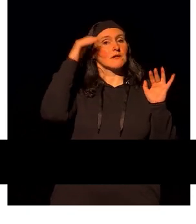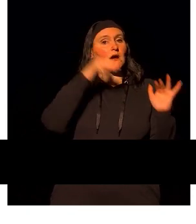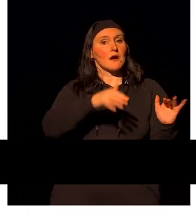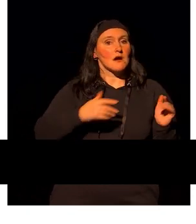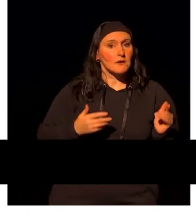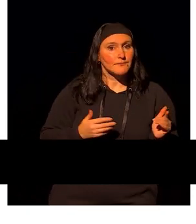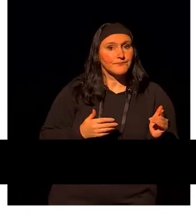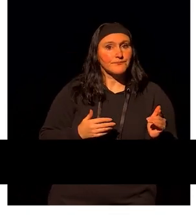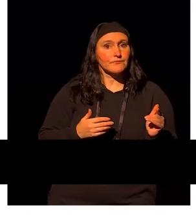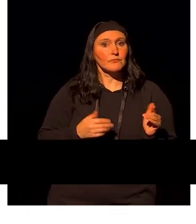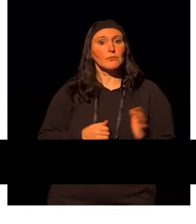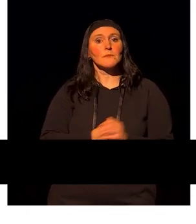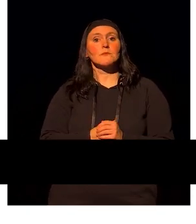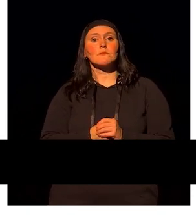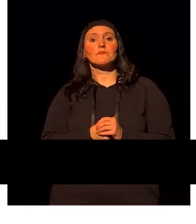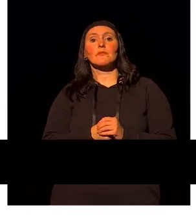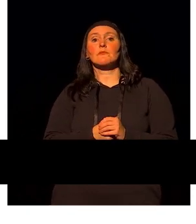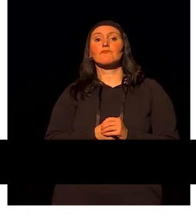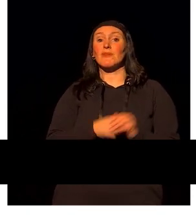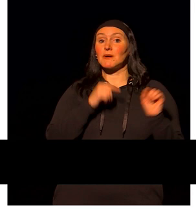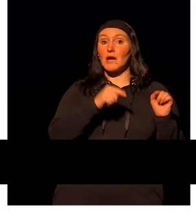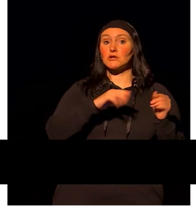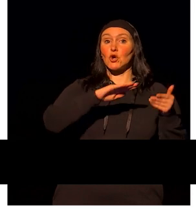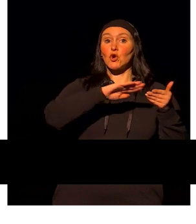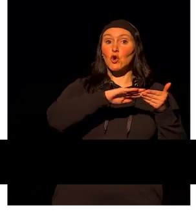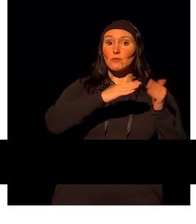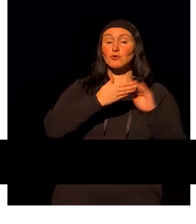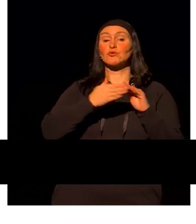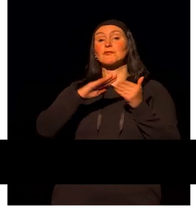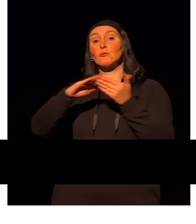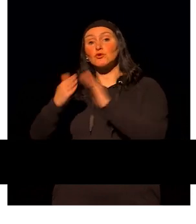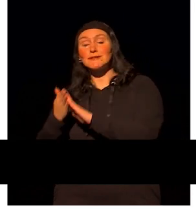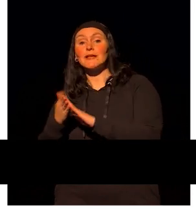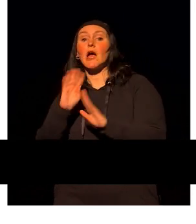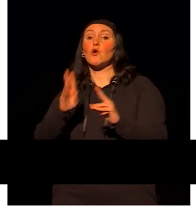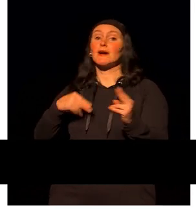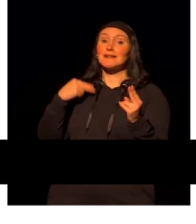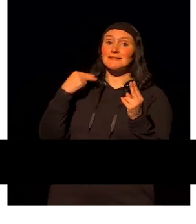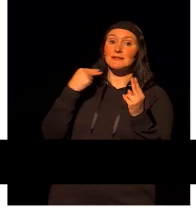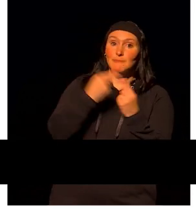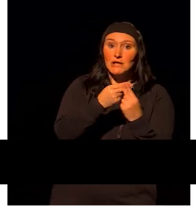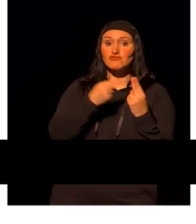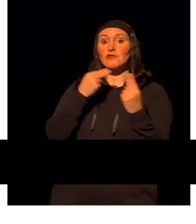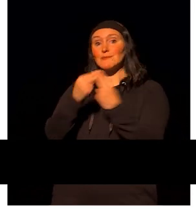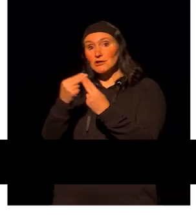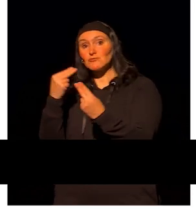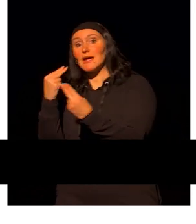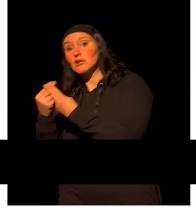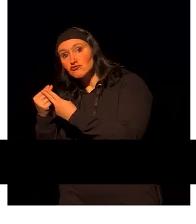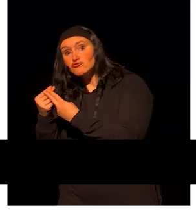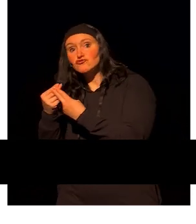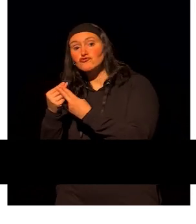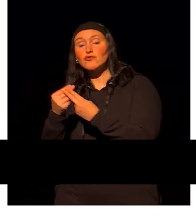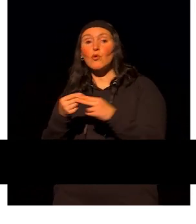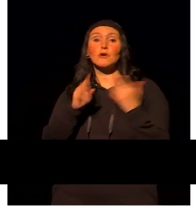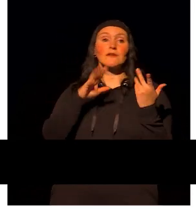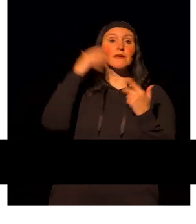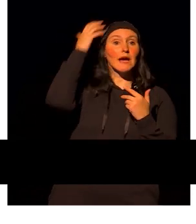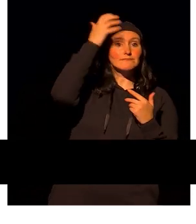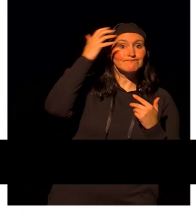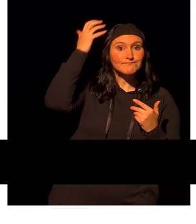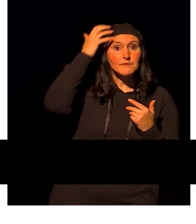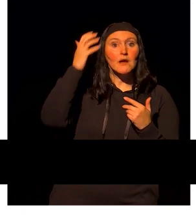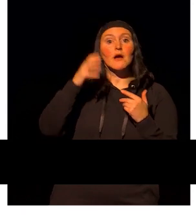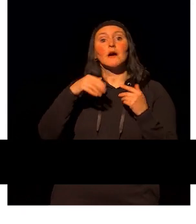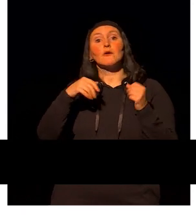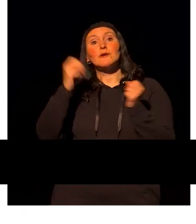dass diese Communities imagined oder eingebildet sind, heißt ja nicht, dass sie nicht wirklich sind. Das